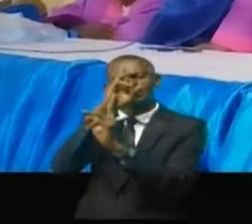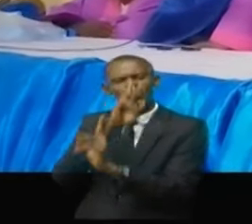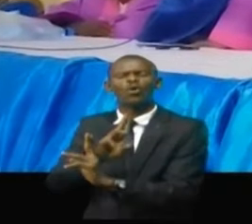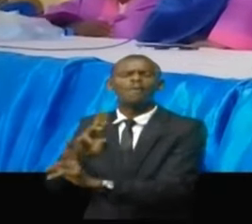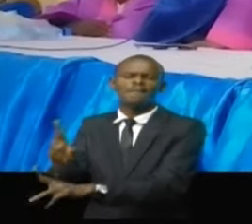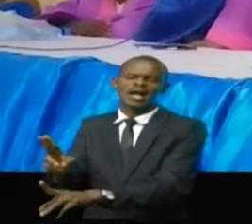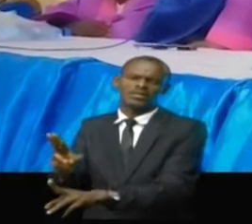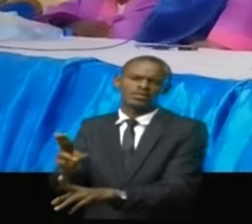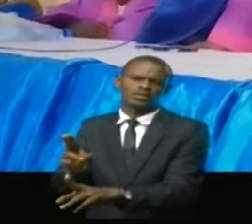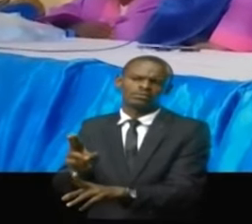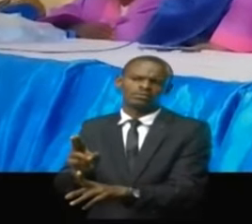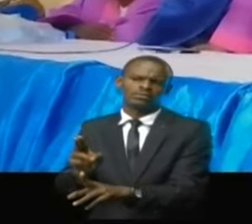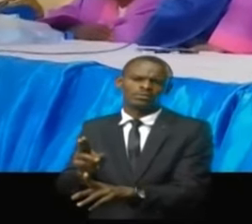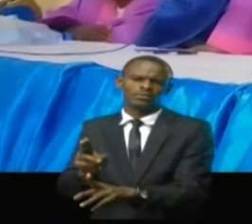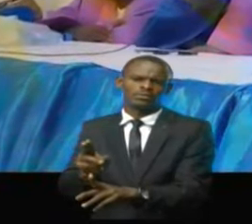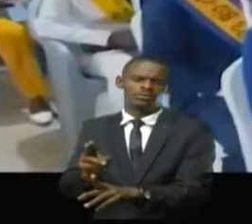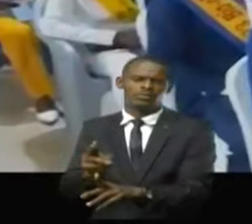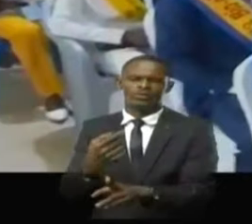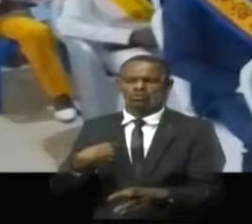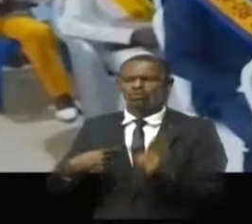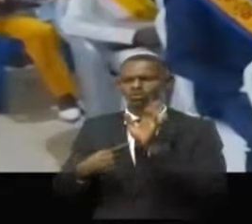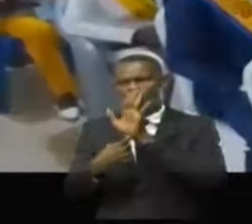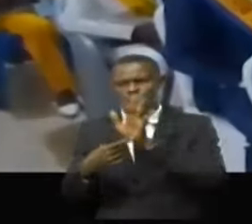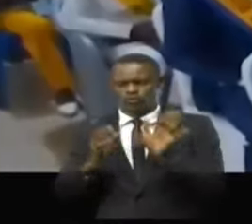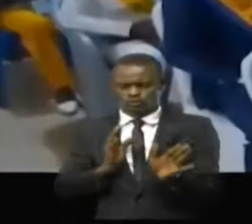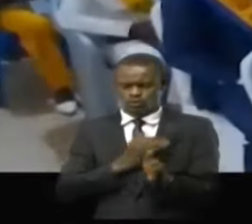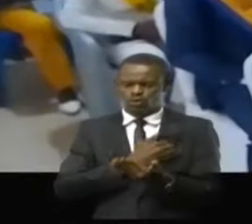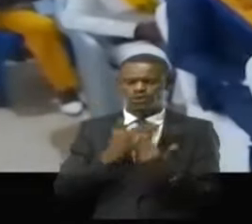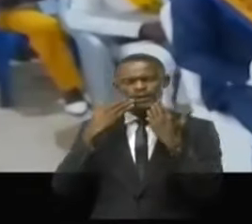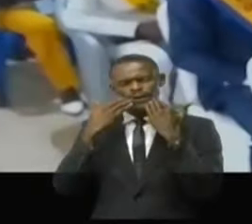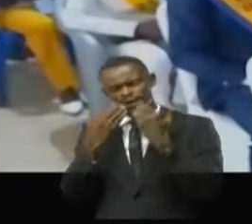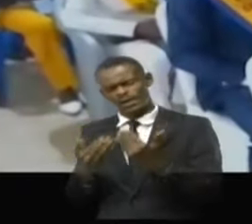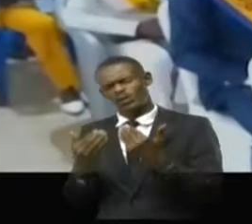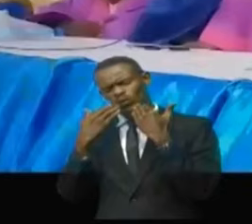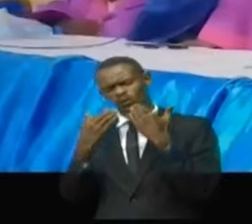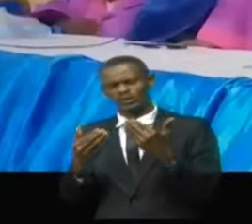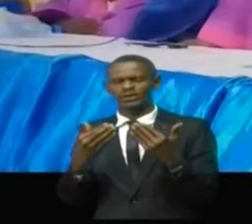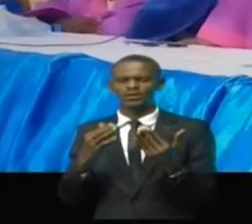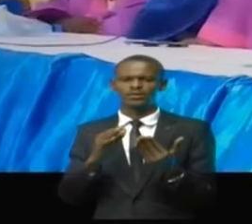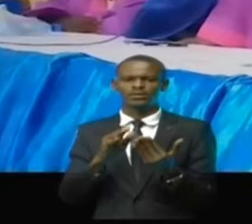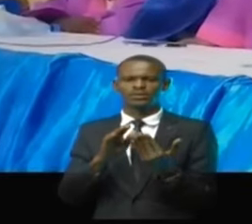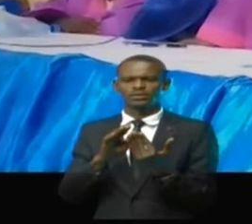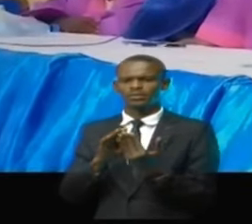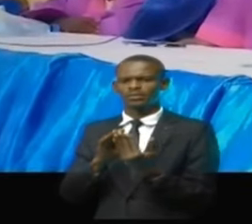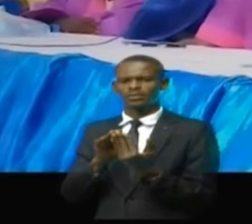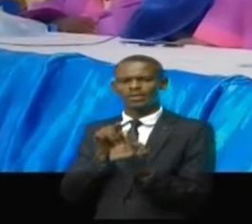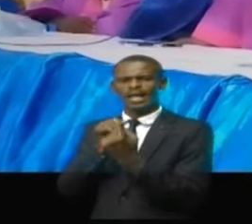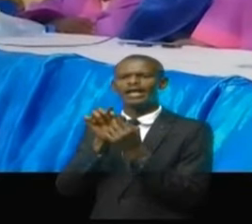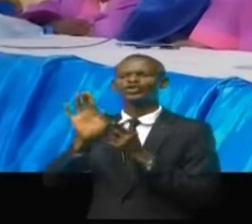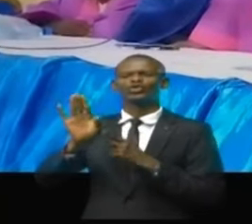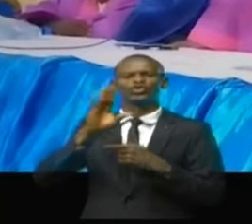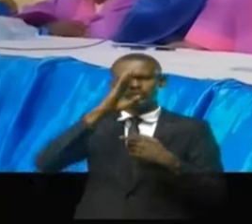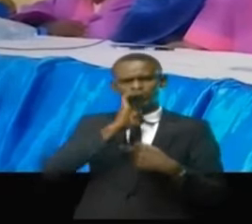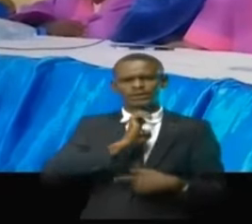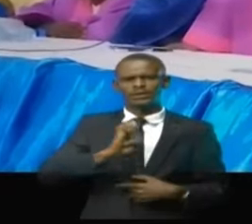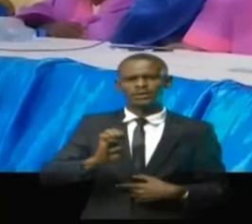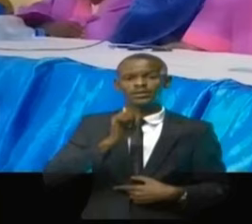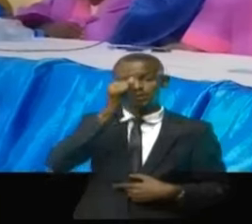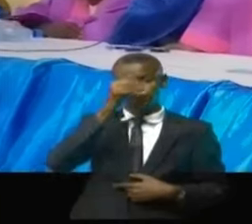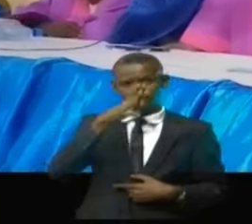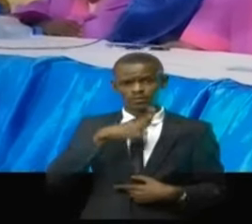d'exprimer solennellement notre reconnaissance à son excellence, son monsieur le président de la République, chef de